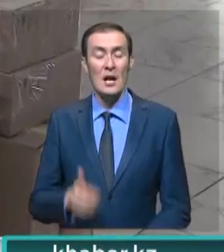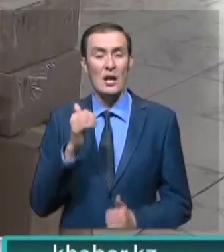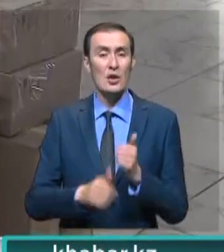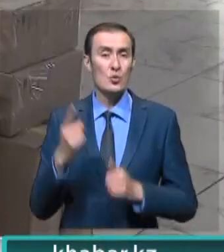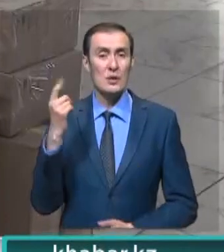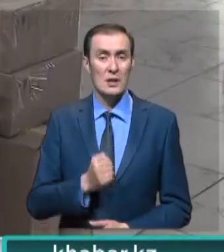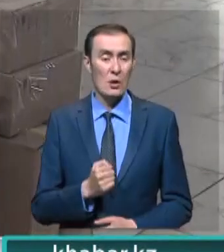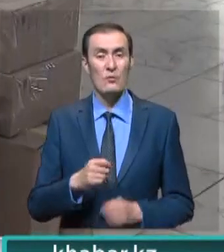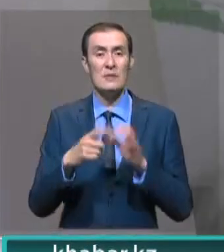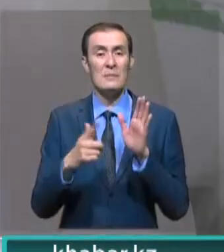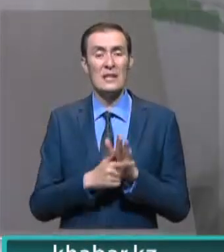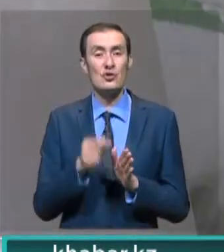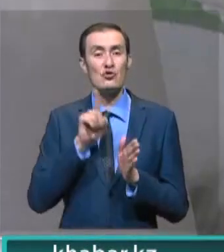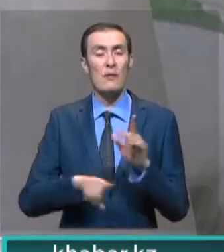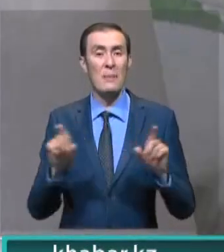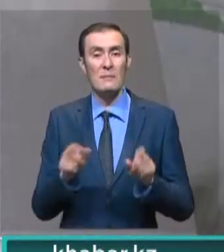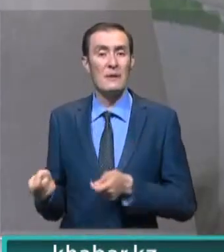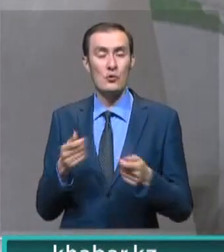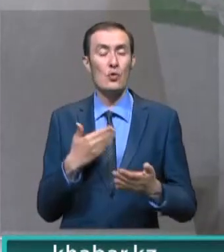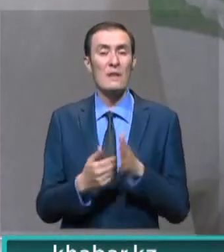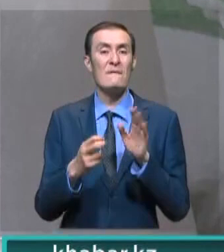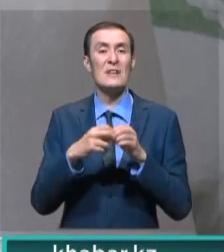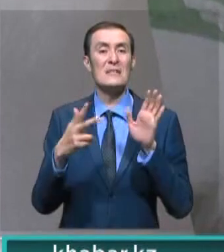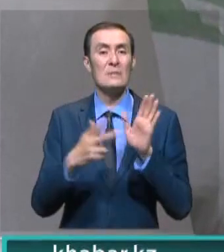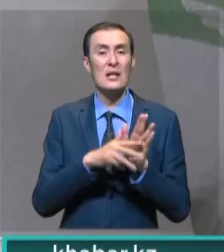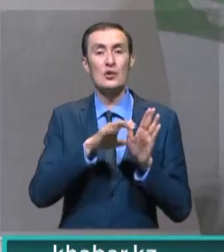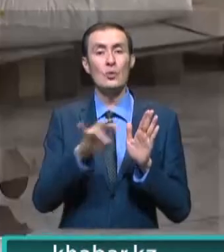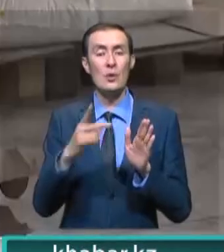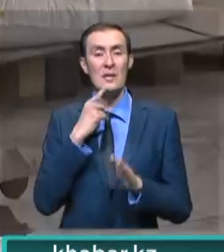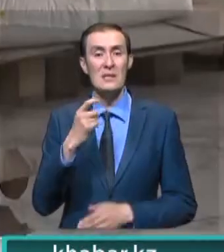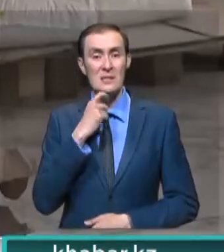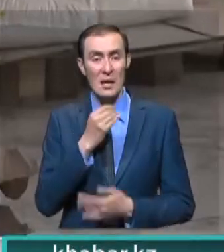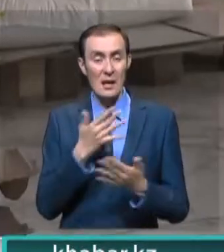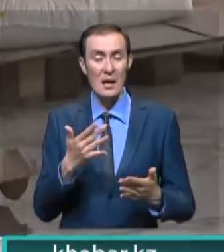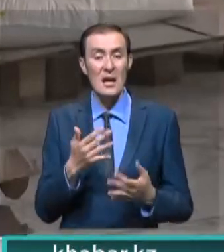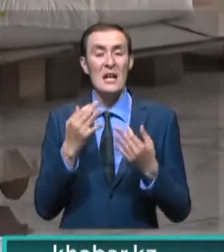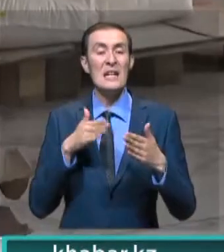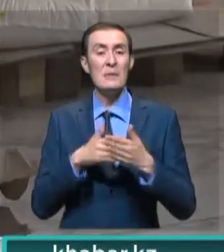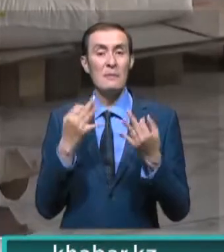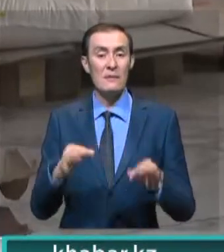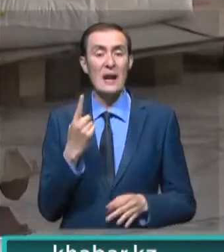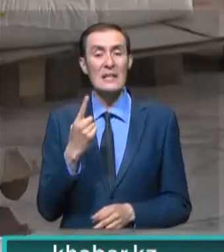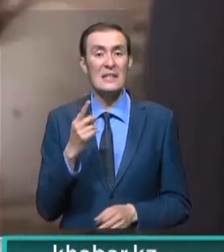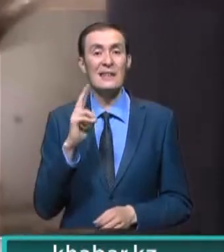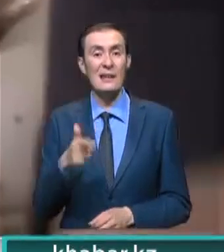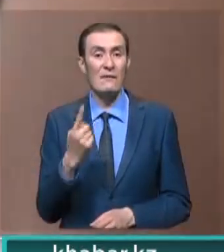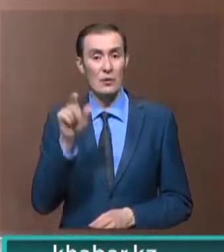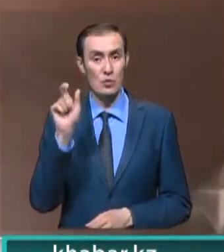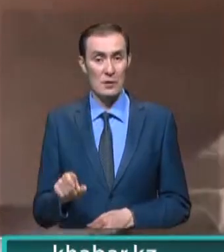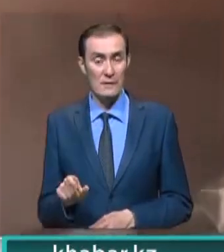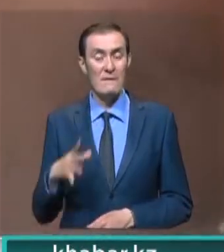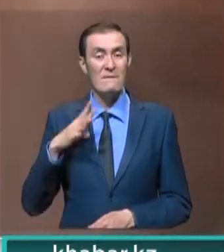Еженедельно в 17 социальных магазинов завозят около 18 тонн сахара. Лимит на продажу 1 килограмм в одни руки